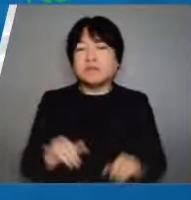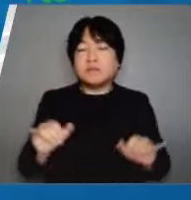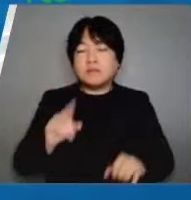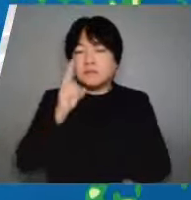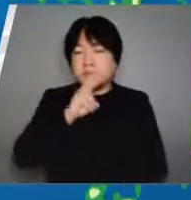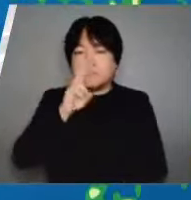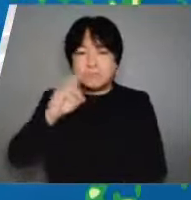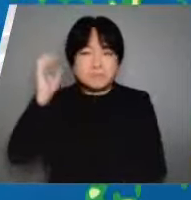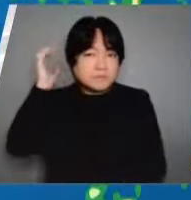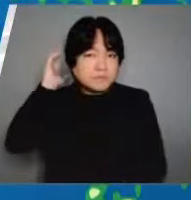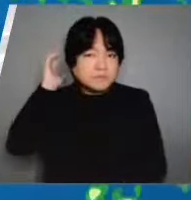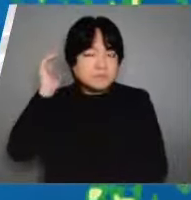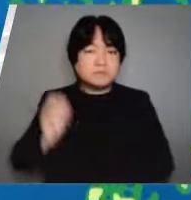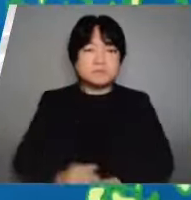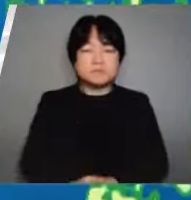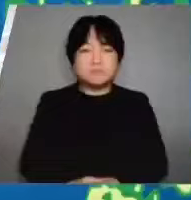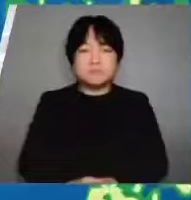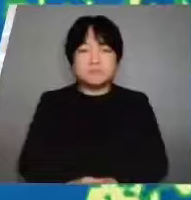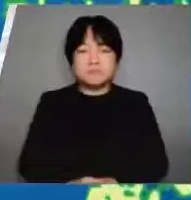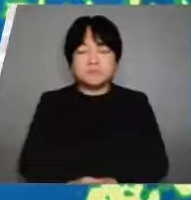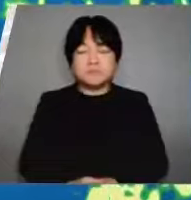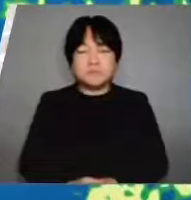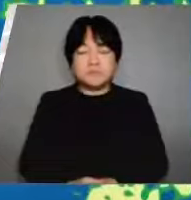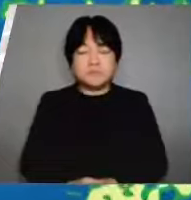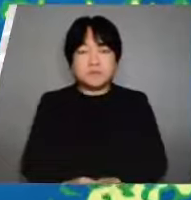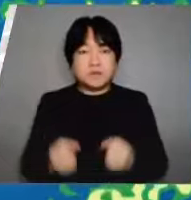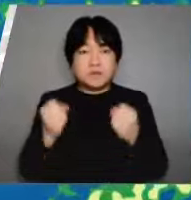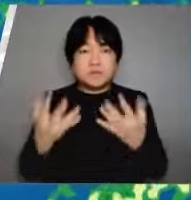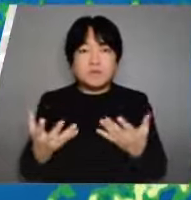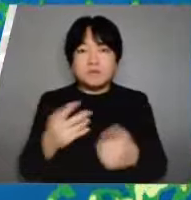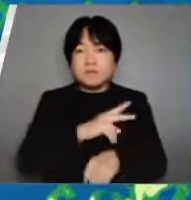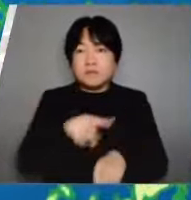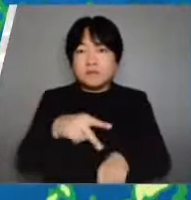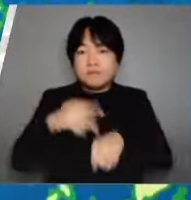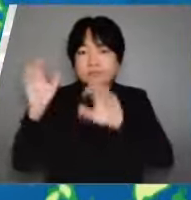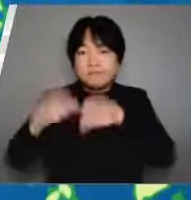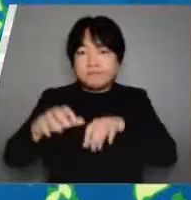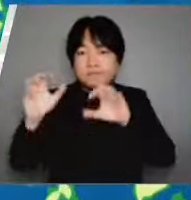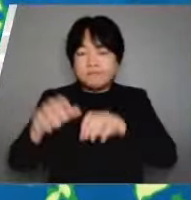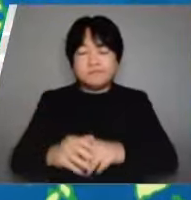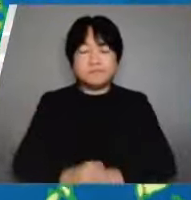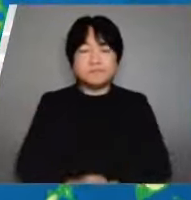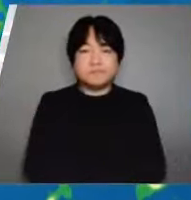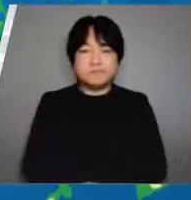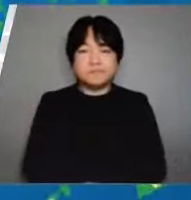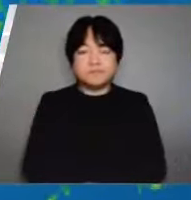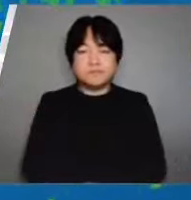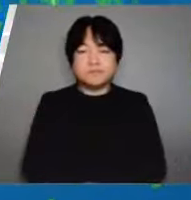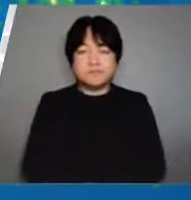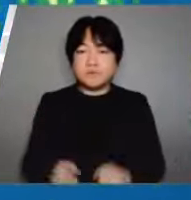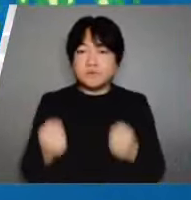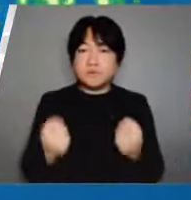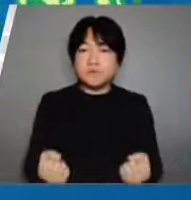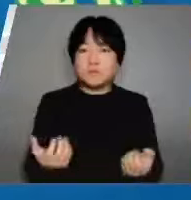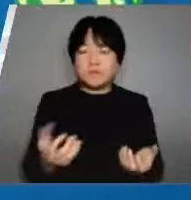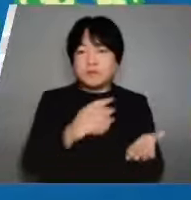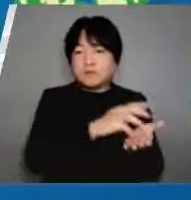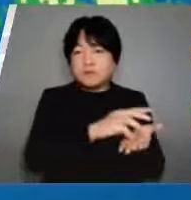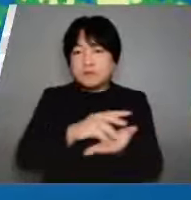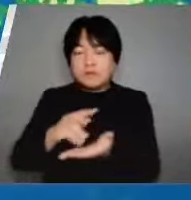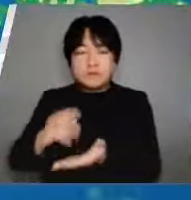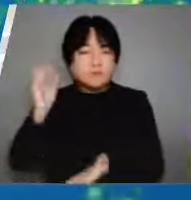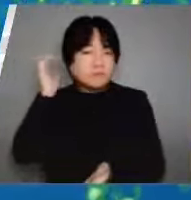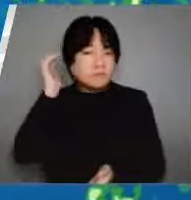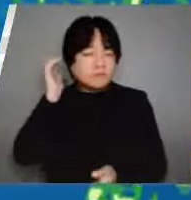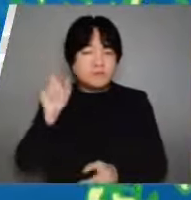Mindanao. Mas malaking bahagi ng bansa ang posibleng ulanin pagdating ng Linggo. Malalakas ang ulan sa ilang lugar, lalo na sa Mindanao, kaya maging handa